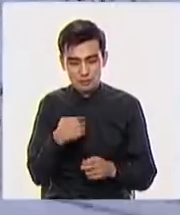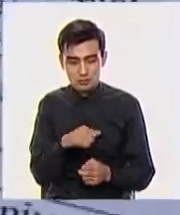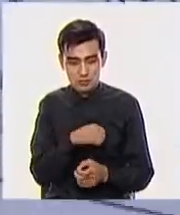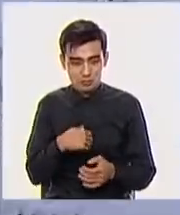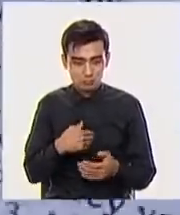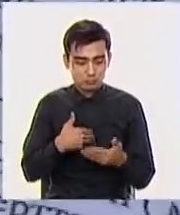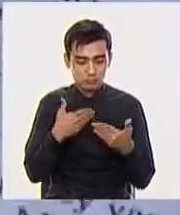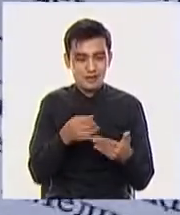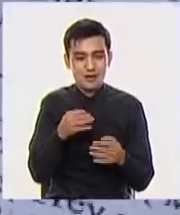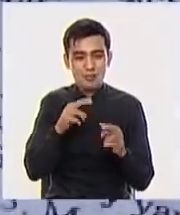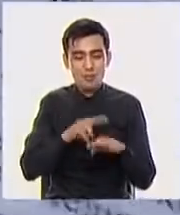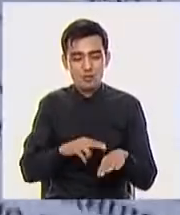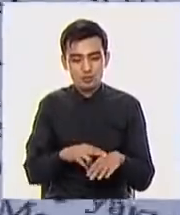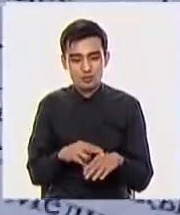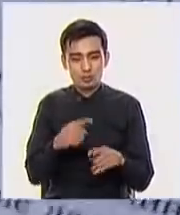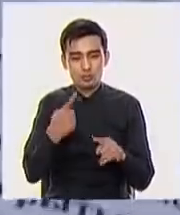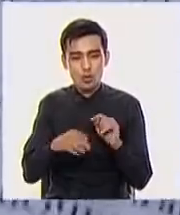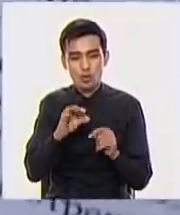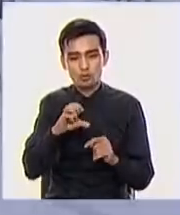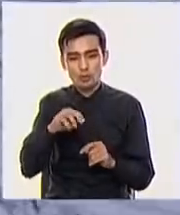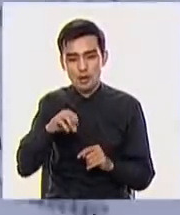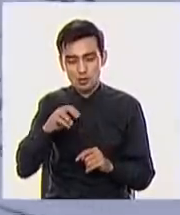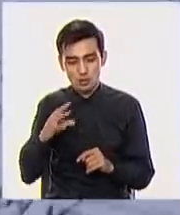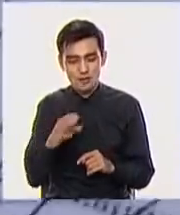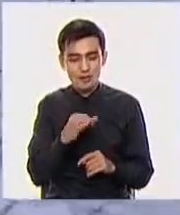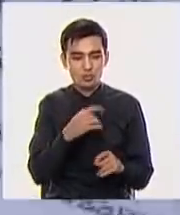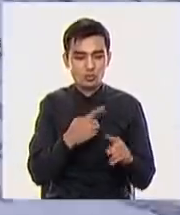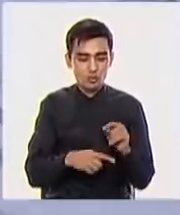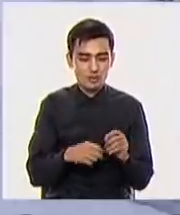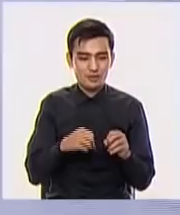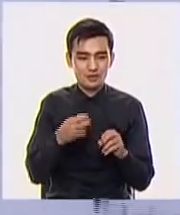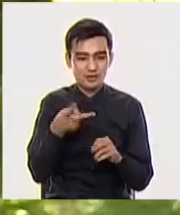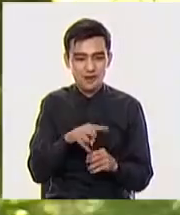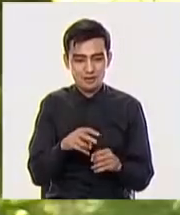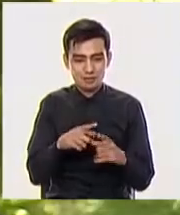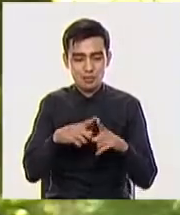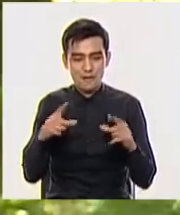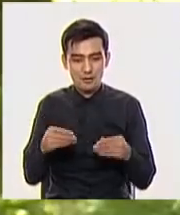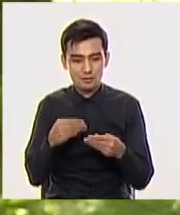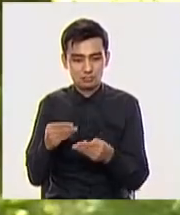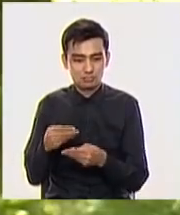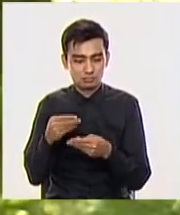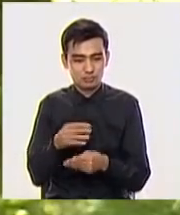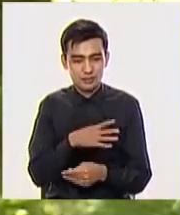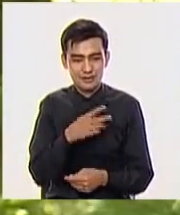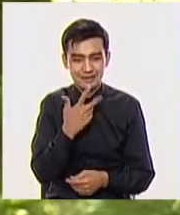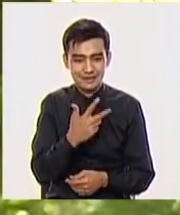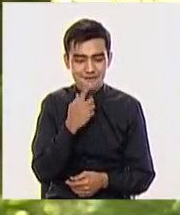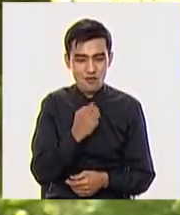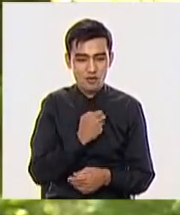дейт. Нәтижесінде полицияга бөлек Оспановка бөлек 2 түрлі анықтама берілген. 3 аскери